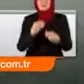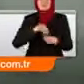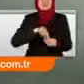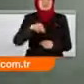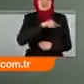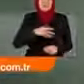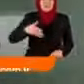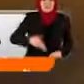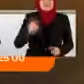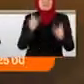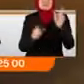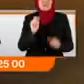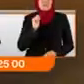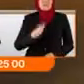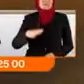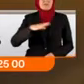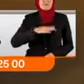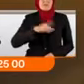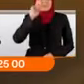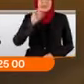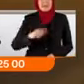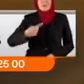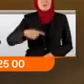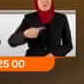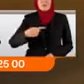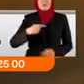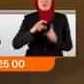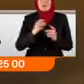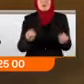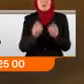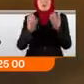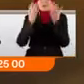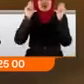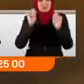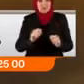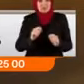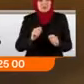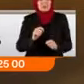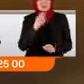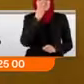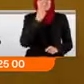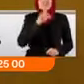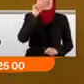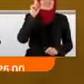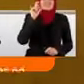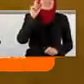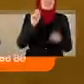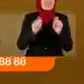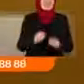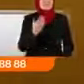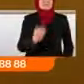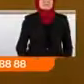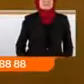magandanın olduğu Grup önce motordan Duman çıkarıp havaya rastgele ateş açtı bu